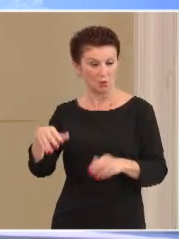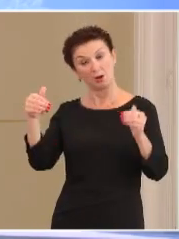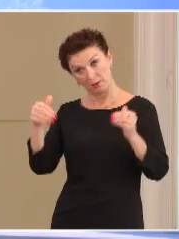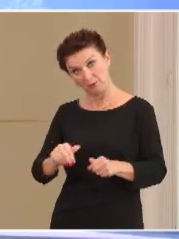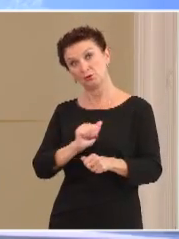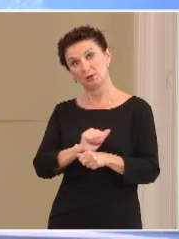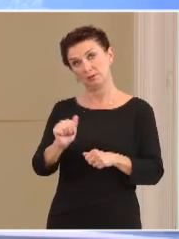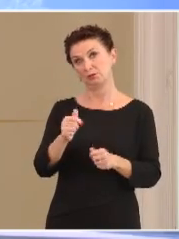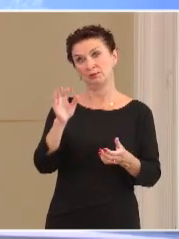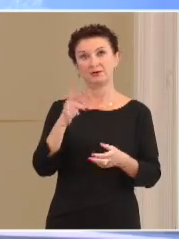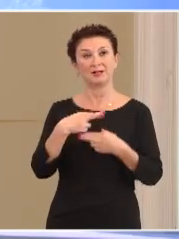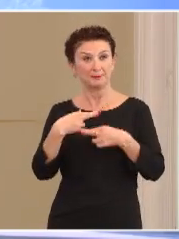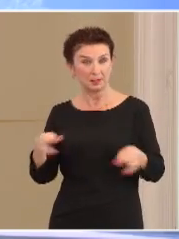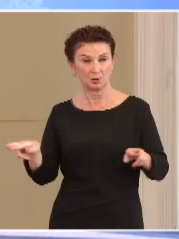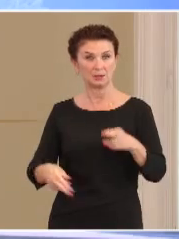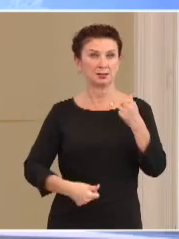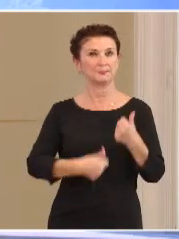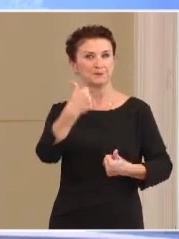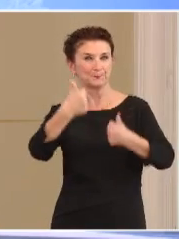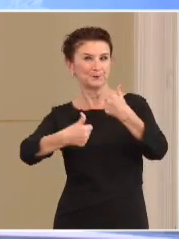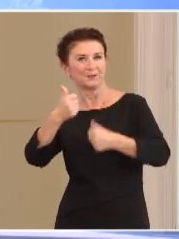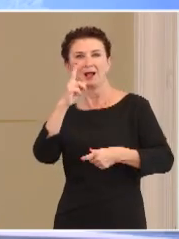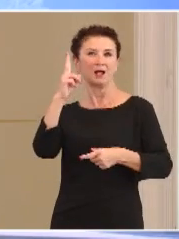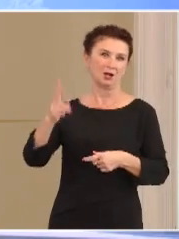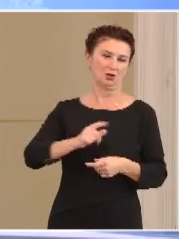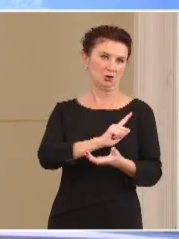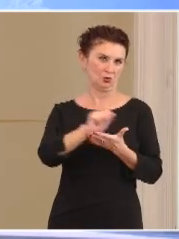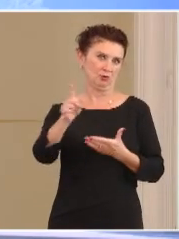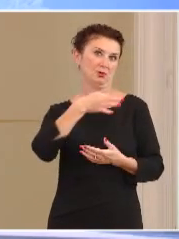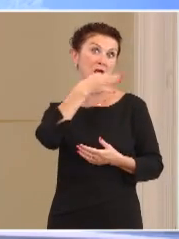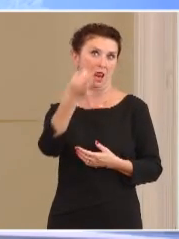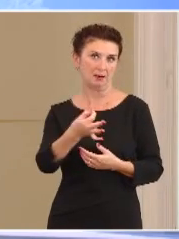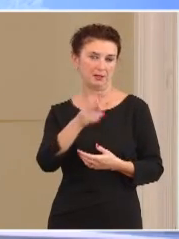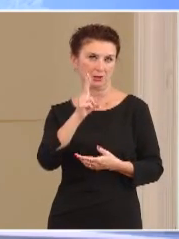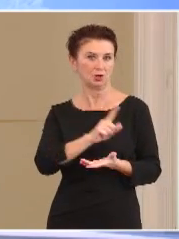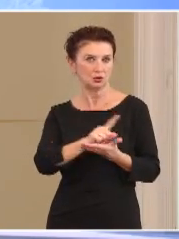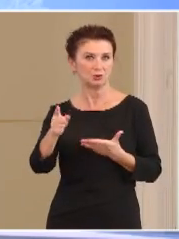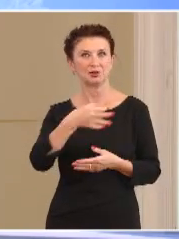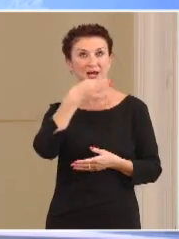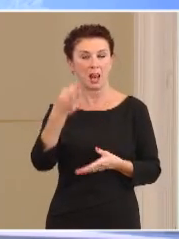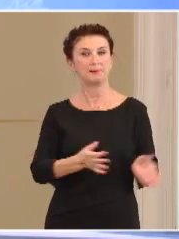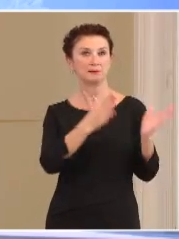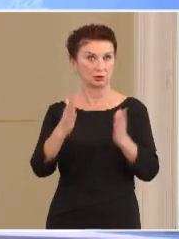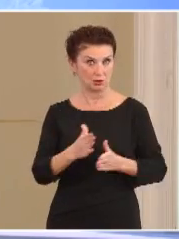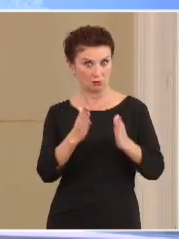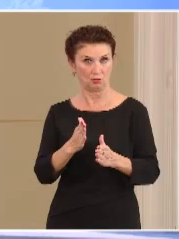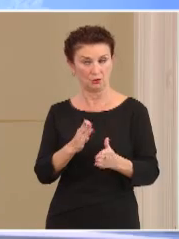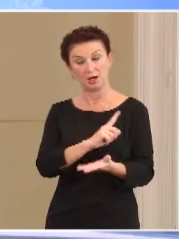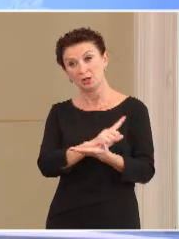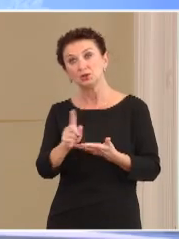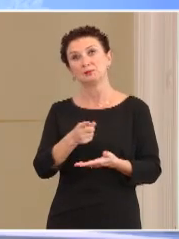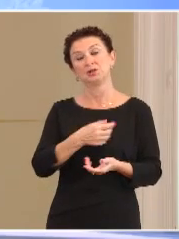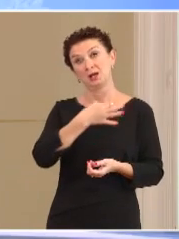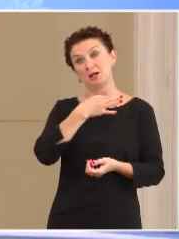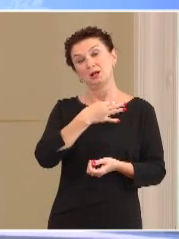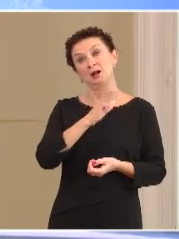pomiędzy nimi będzie, bowiem kto będzie lepiej przygotowany, ten będzie miał szansę na szybszą realizację ich odcinków. W